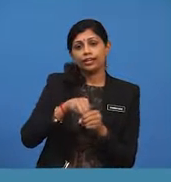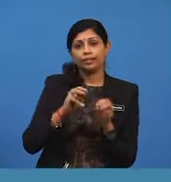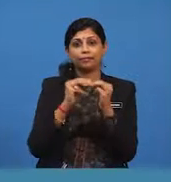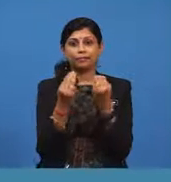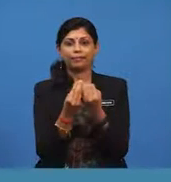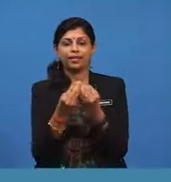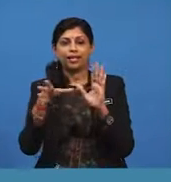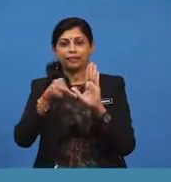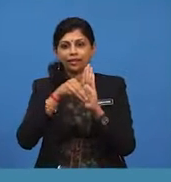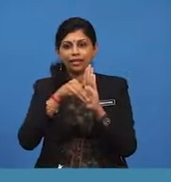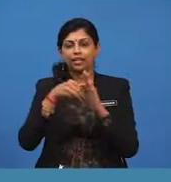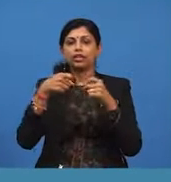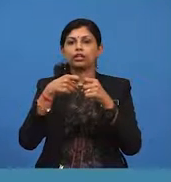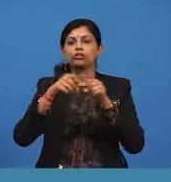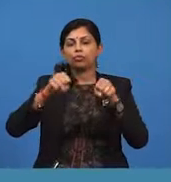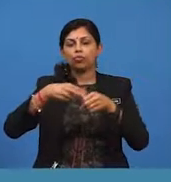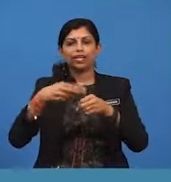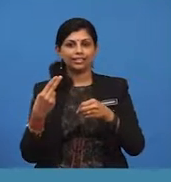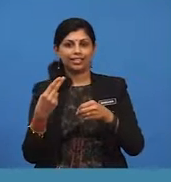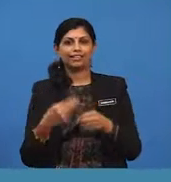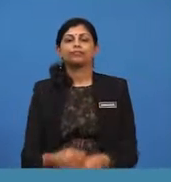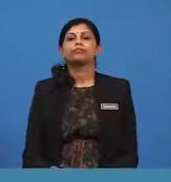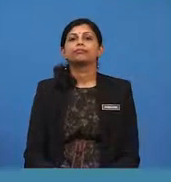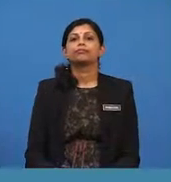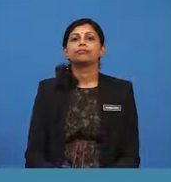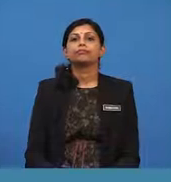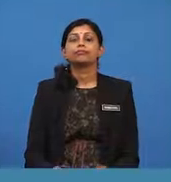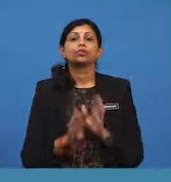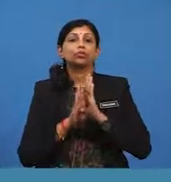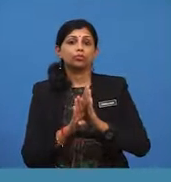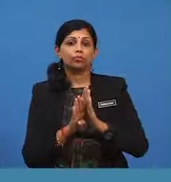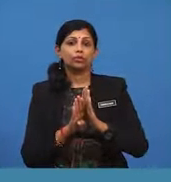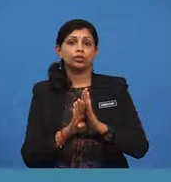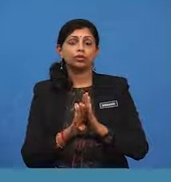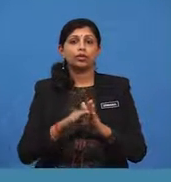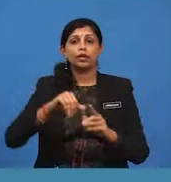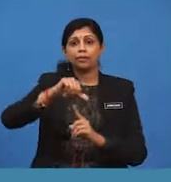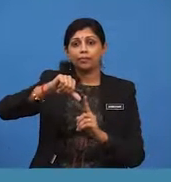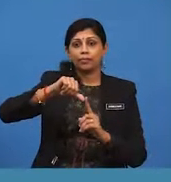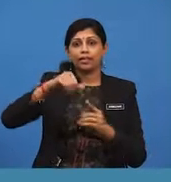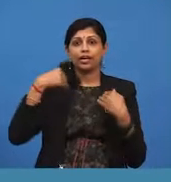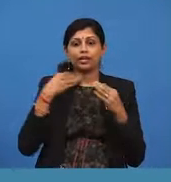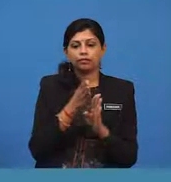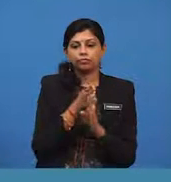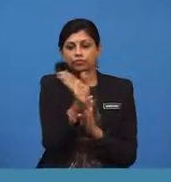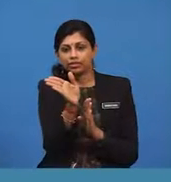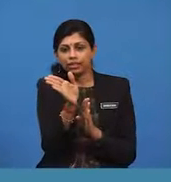dihasilkan. Ini terbukti apabila terdapat pesongan pada jarum